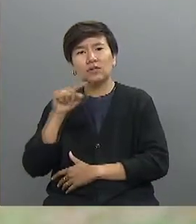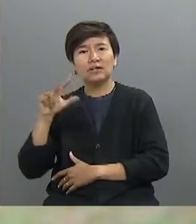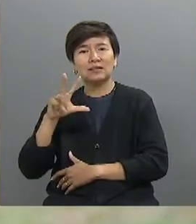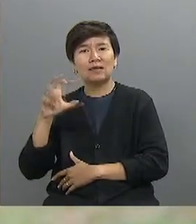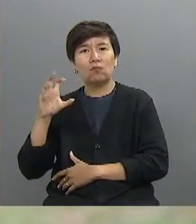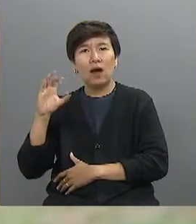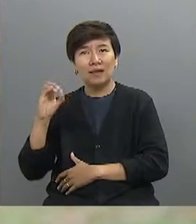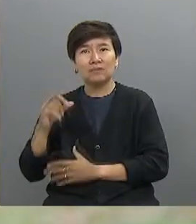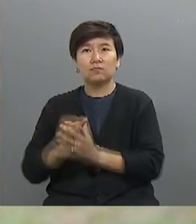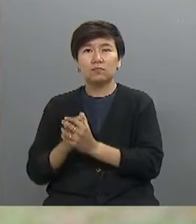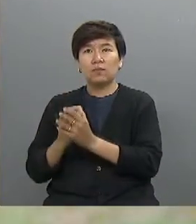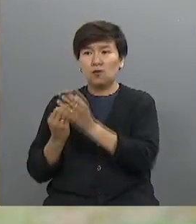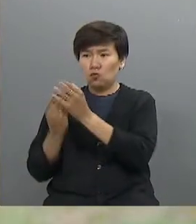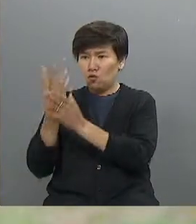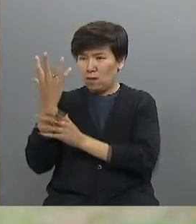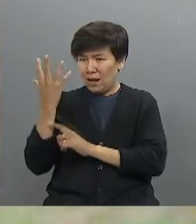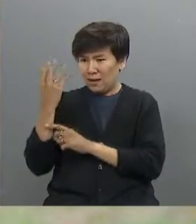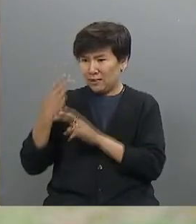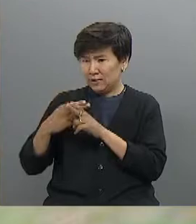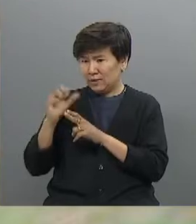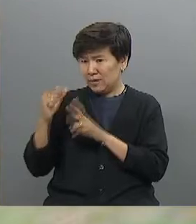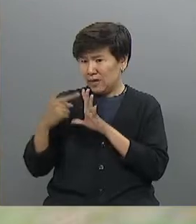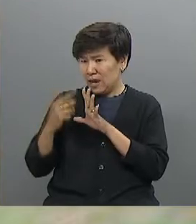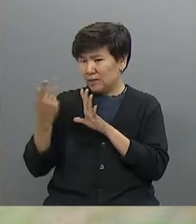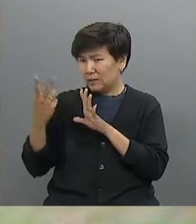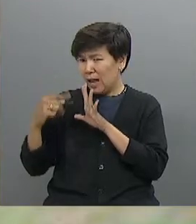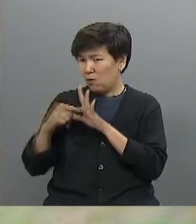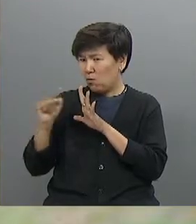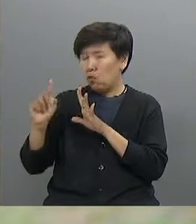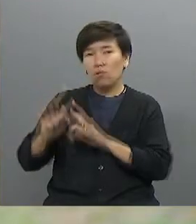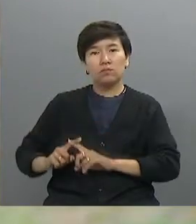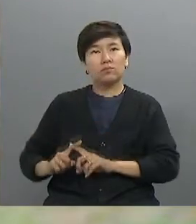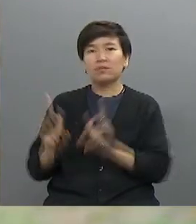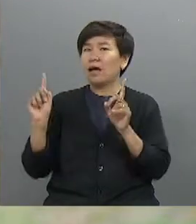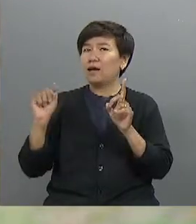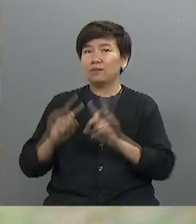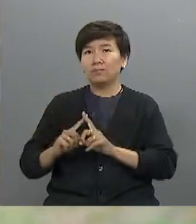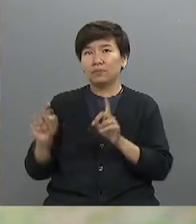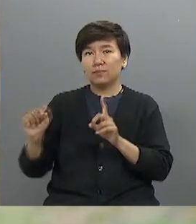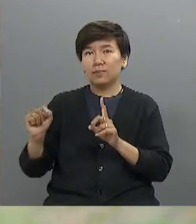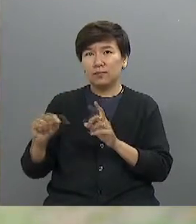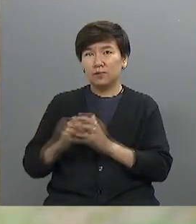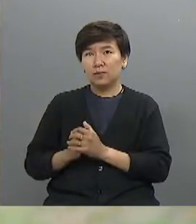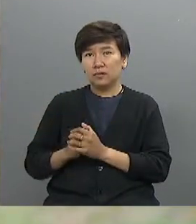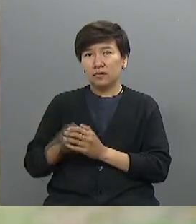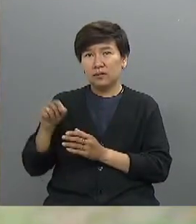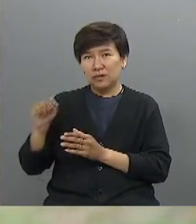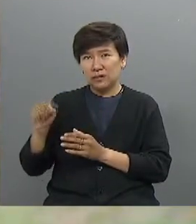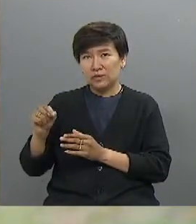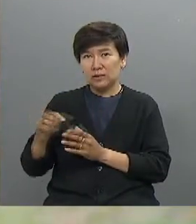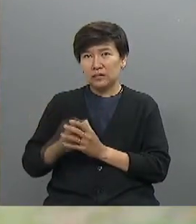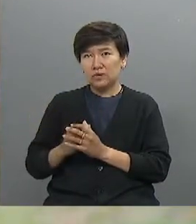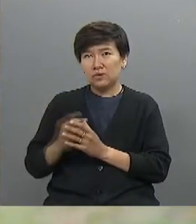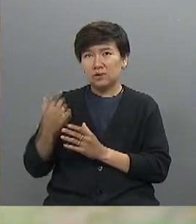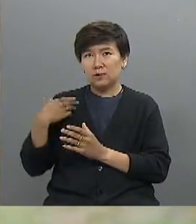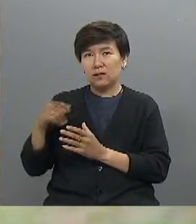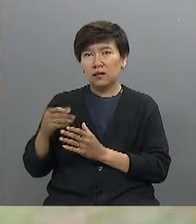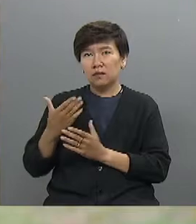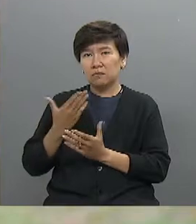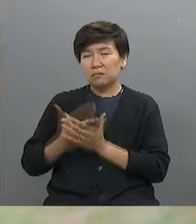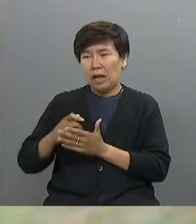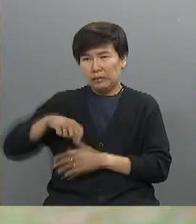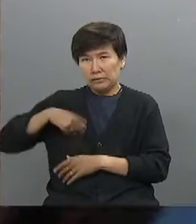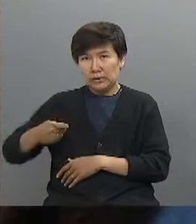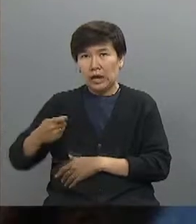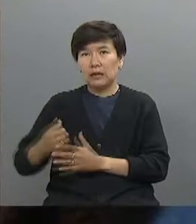ถ้าเลี้ยงในต้นสาคูนายต้นสาคูมันจะเปลืองสาคูเปลืองวัตถุดิบไม่คุ้มกับที่เราได้ตัวด้วงถ้า